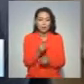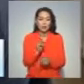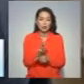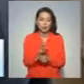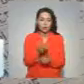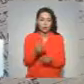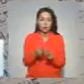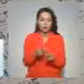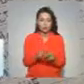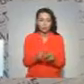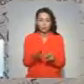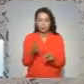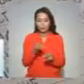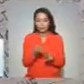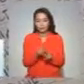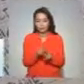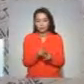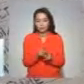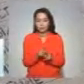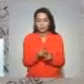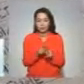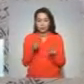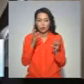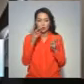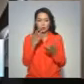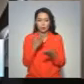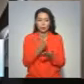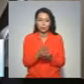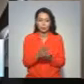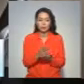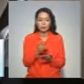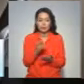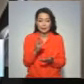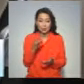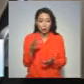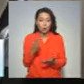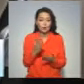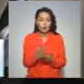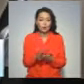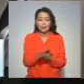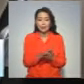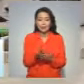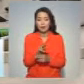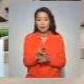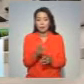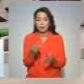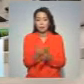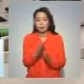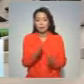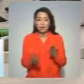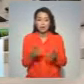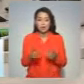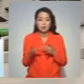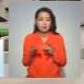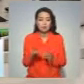от 2 месяцев до года, во вторых минимум 4 месяца. Однако есть но. Никакая реабилитация не поможет, если зависимый сам